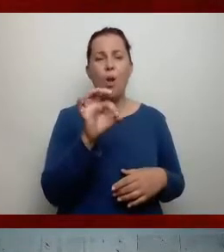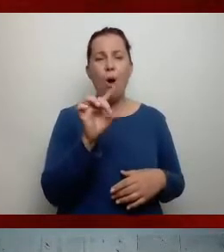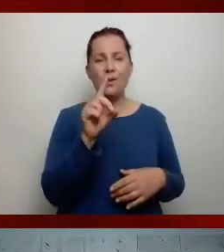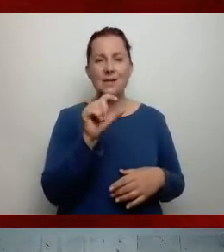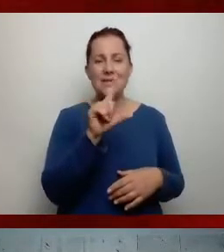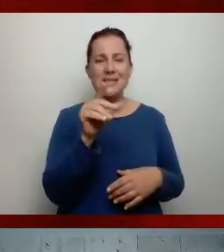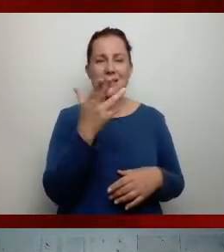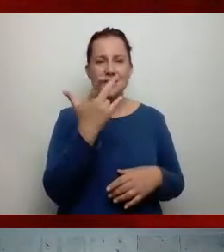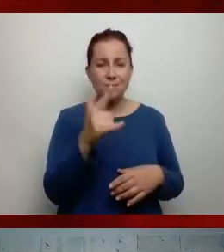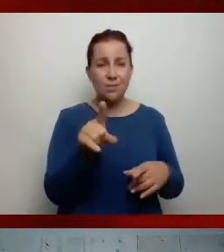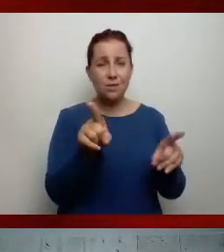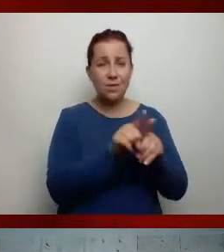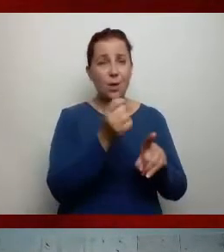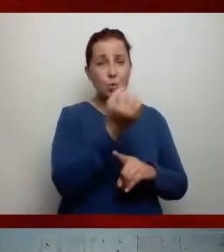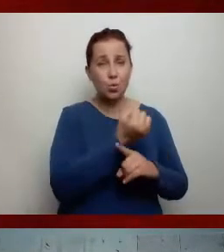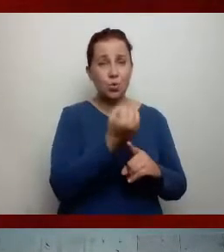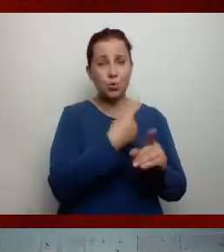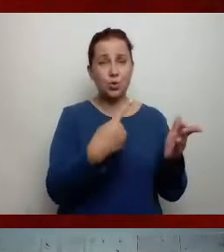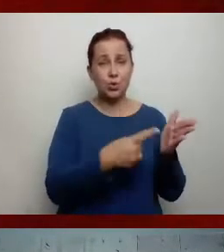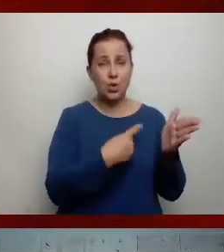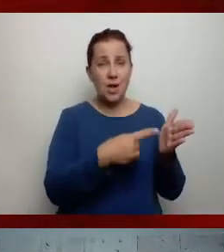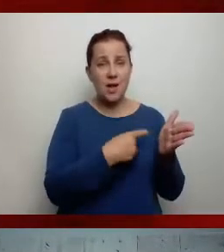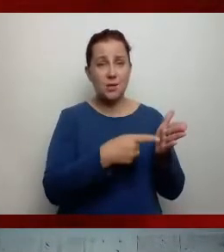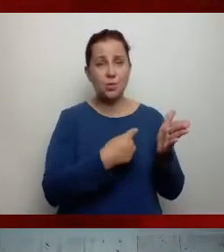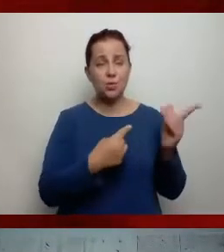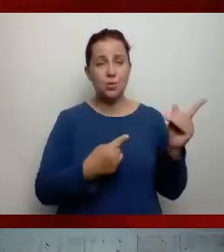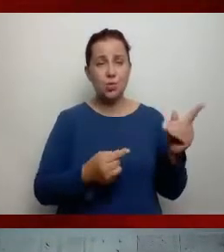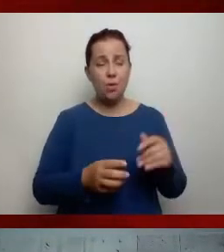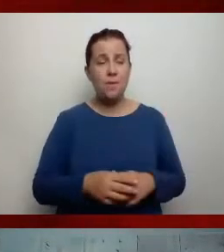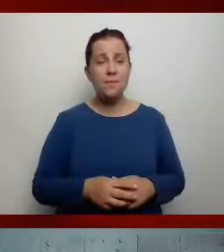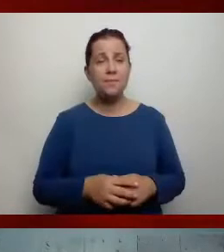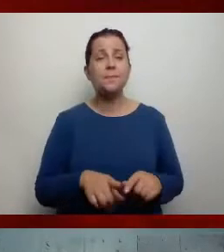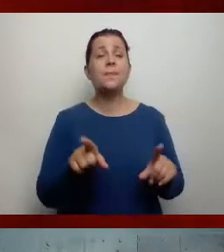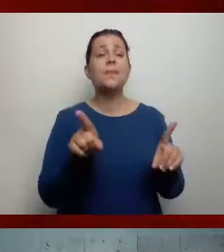Jest też autorem